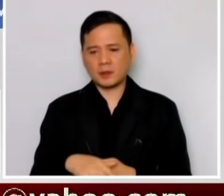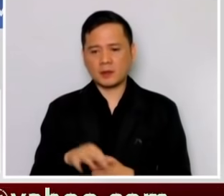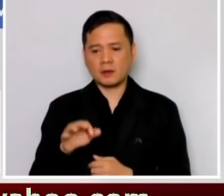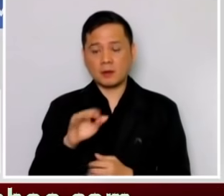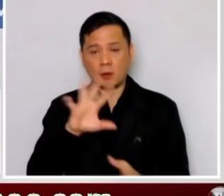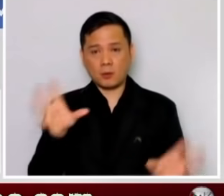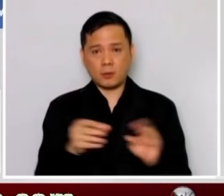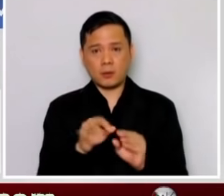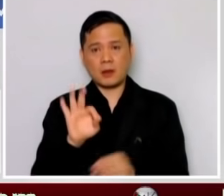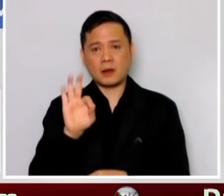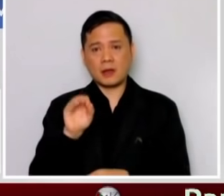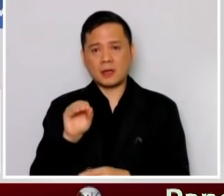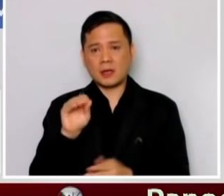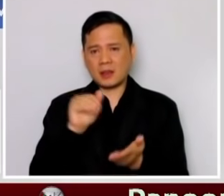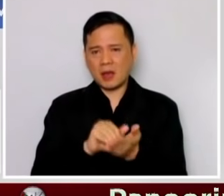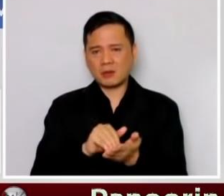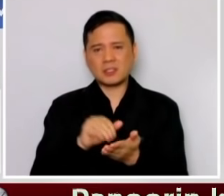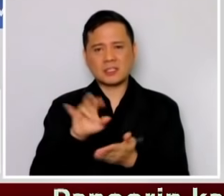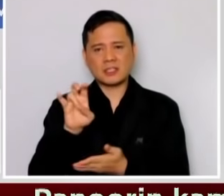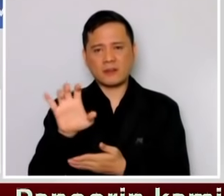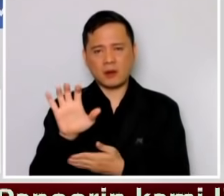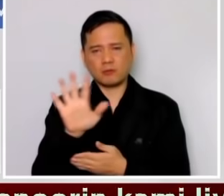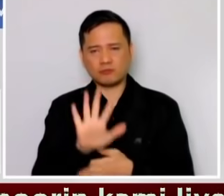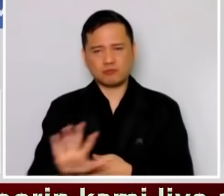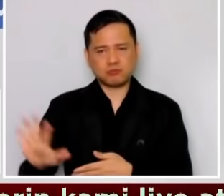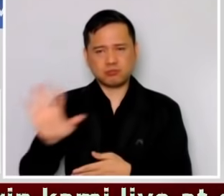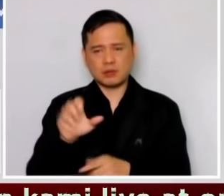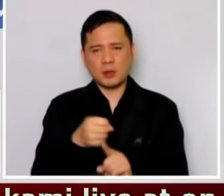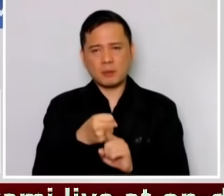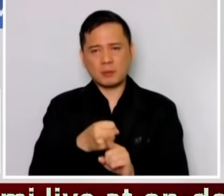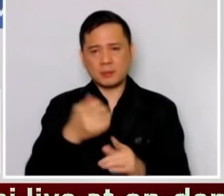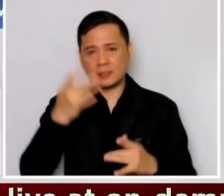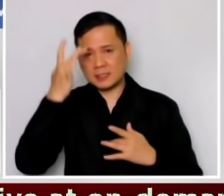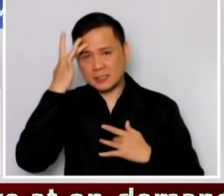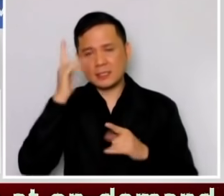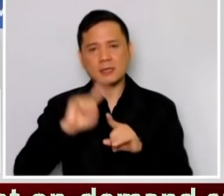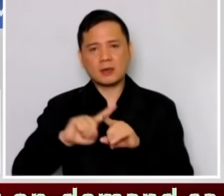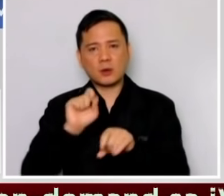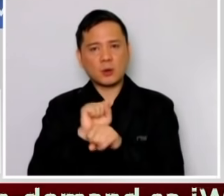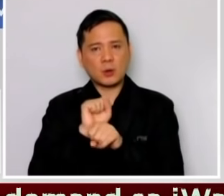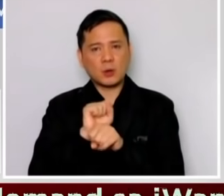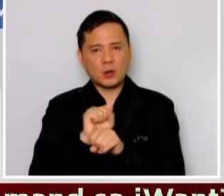90,739 ang tinamaan ng COVID-19 sa mga regular na kawani ng gobyerno at